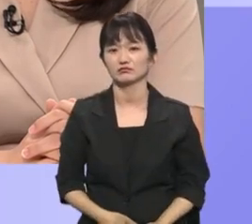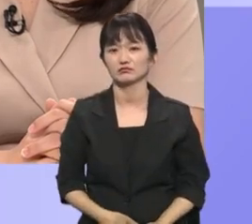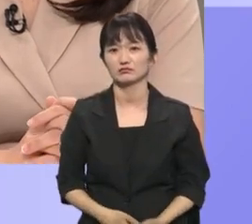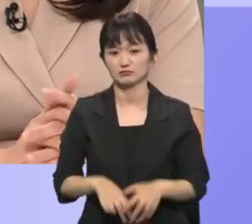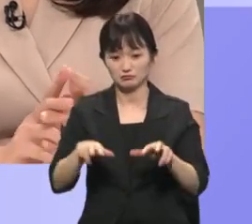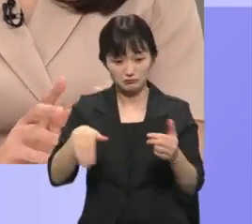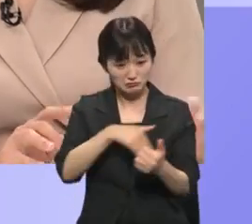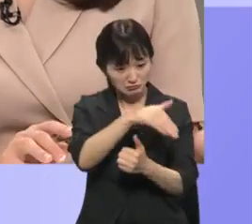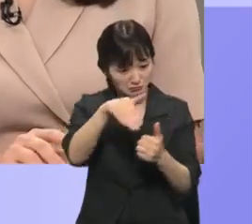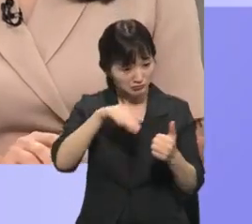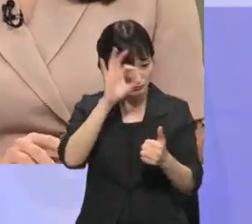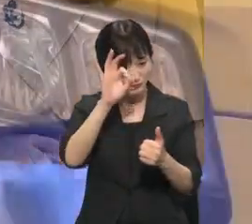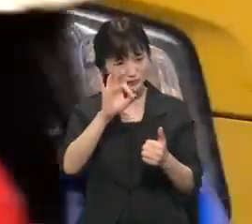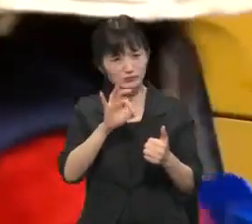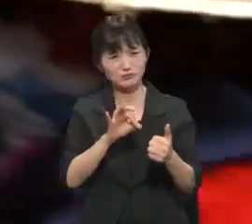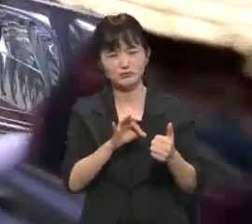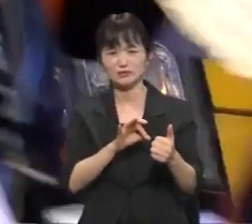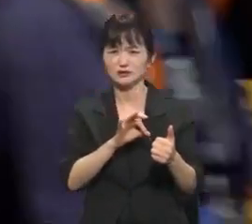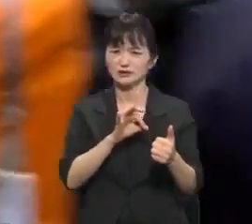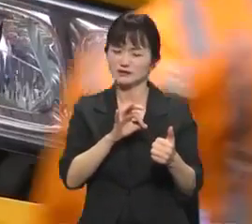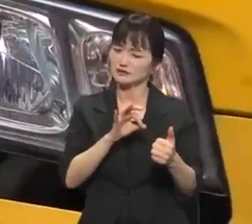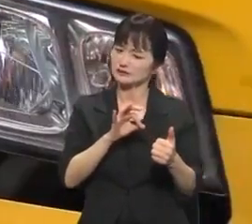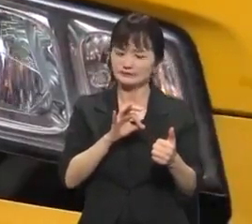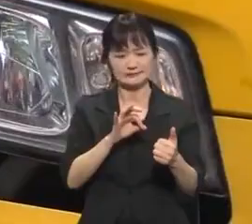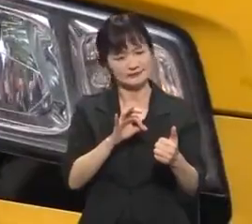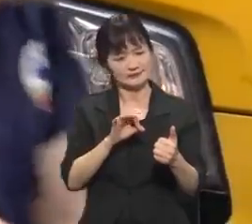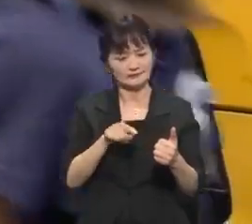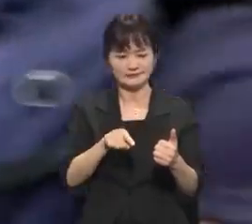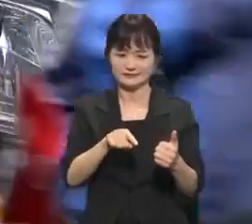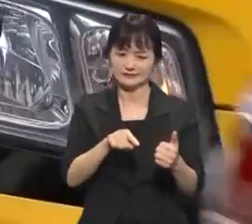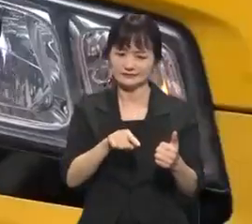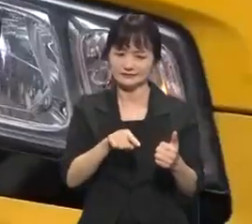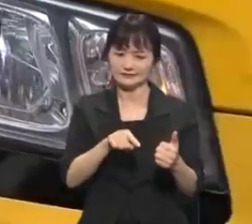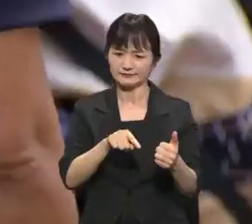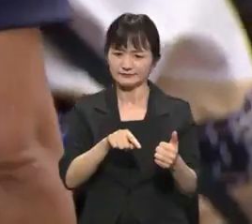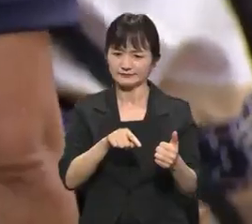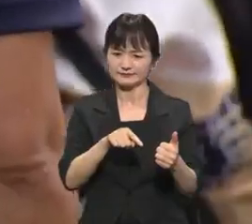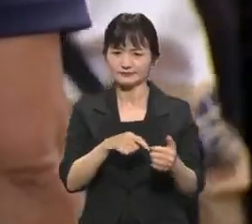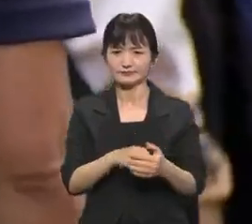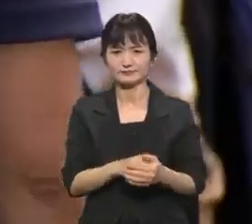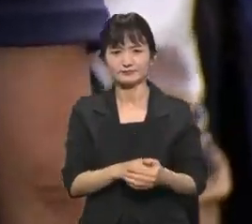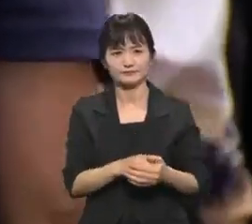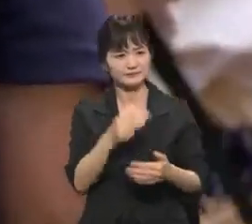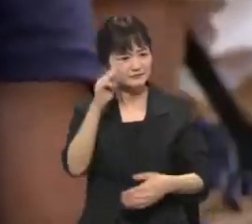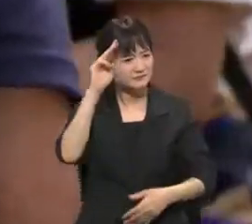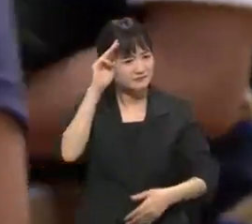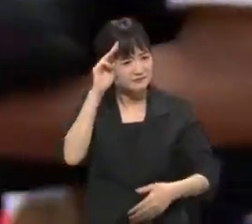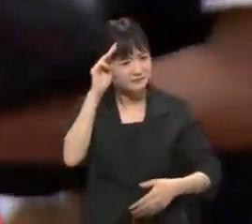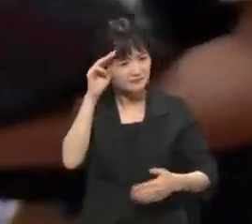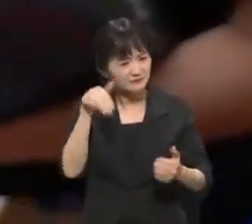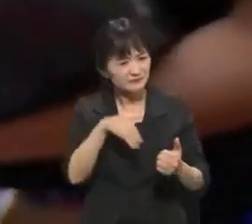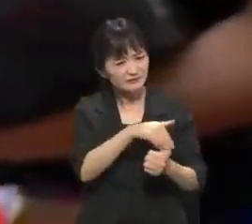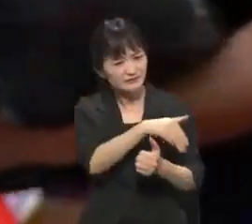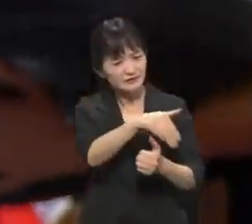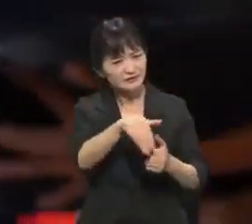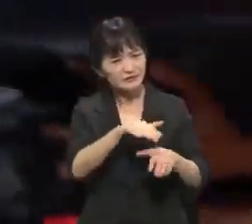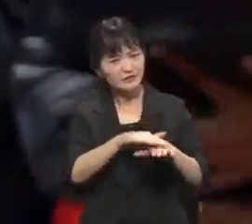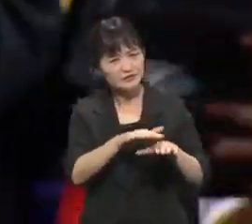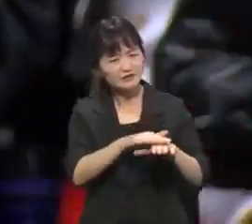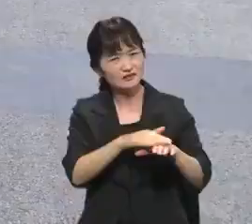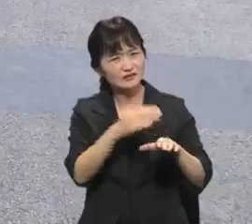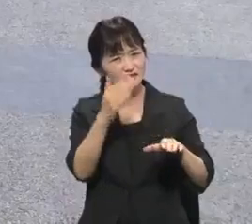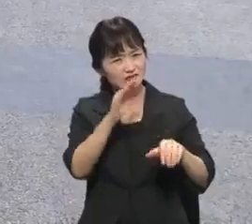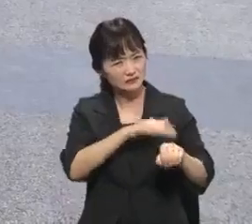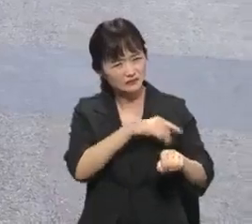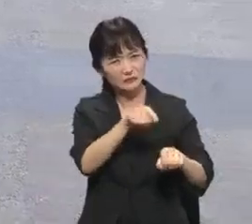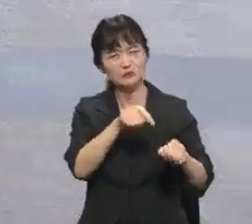그 이제 전 세계인들이 좀 주목하는 가운데서 이런저런 문제들이 발생했고 그 가운데서 여당과 야당이 내 탓 공부를